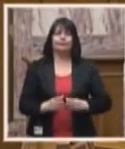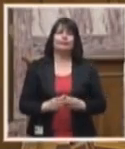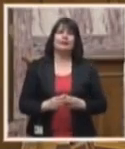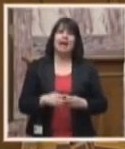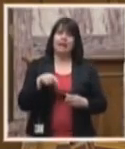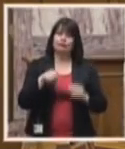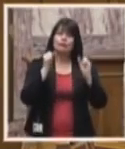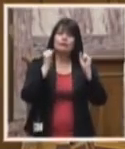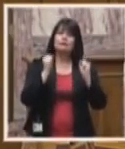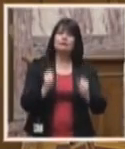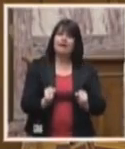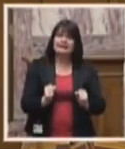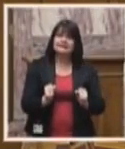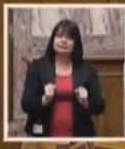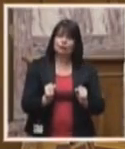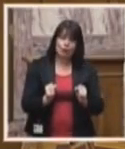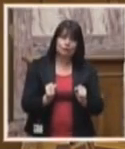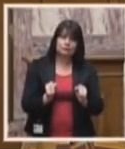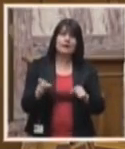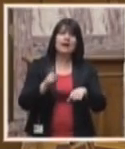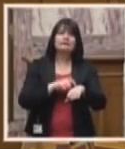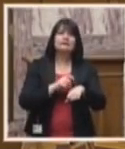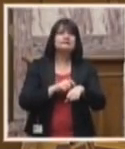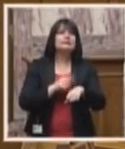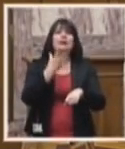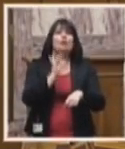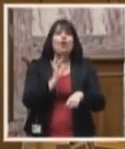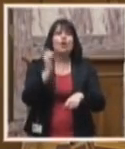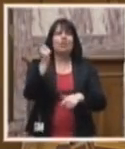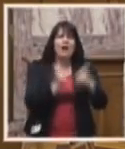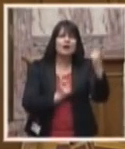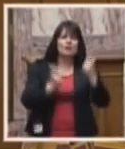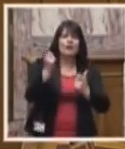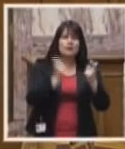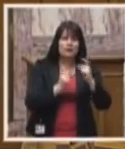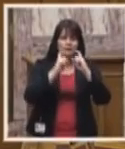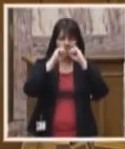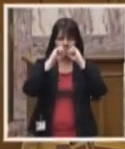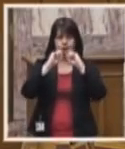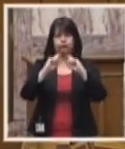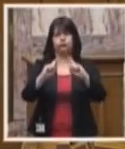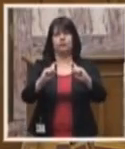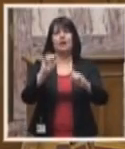τον βασικό λόγο σήμερα της εξάρτησής μας. Αν θέλετε, της